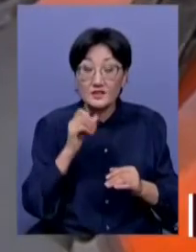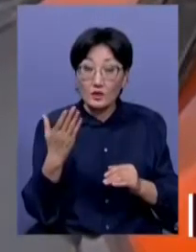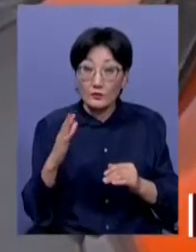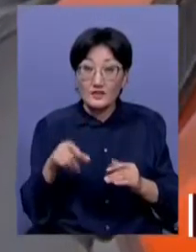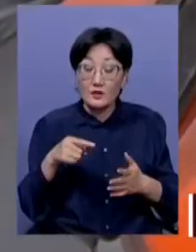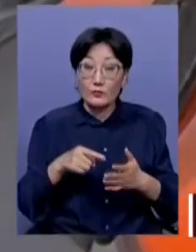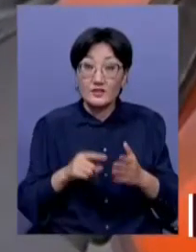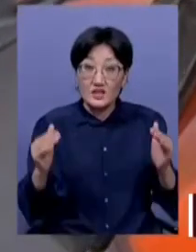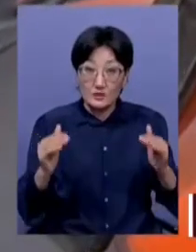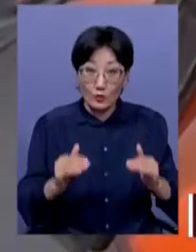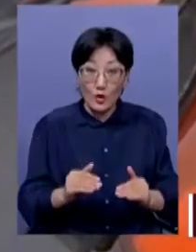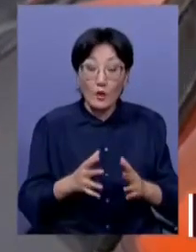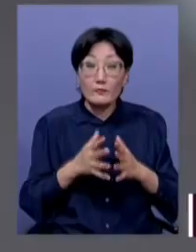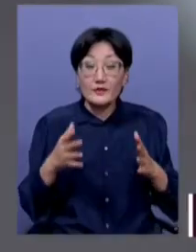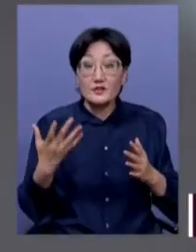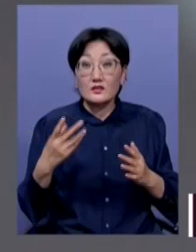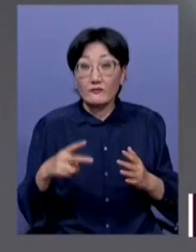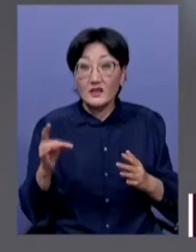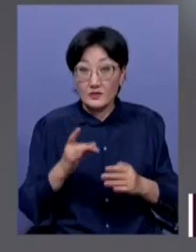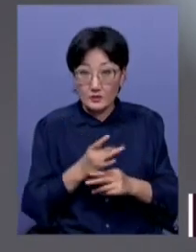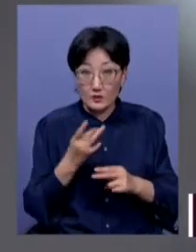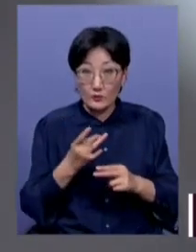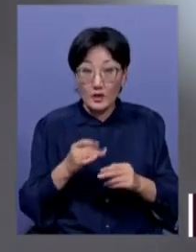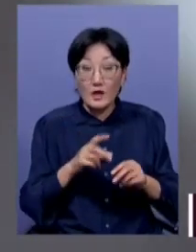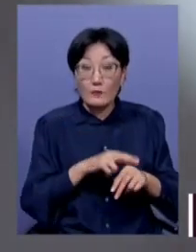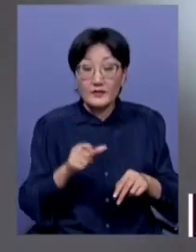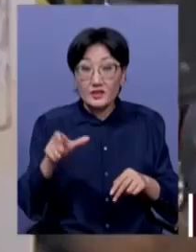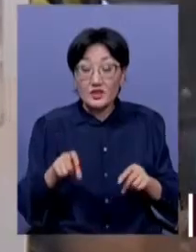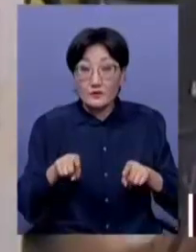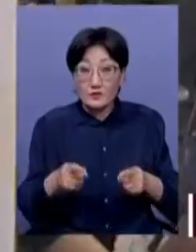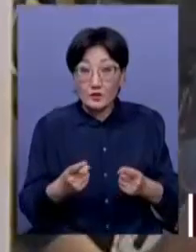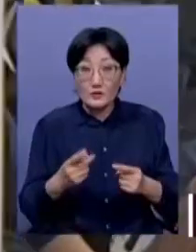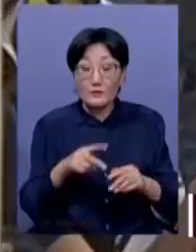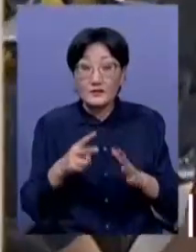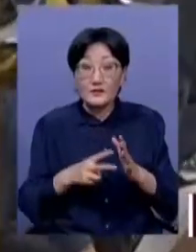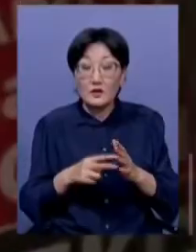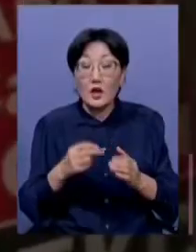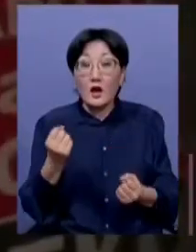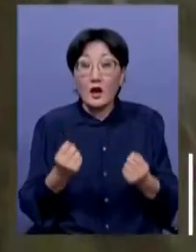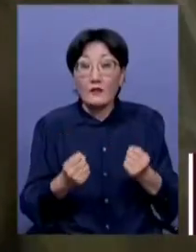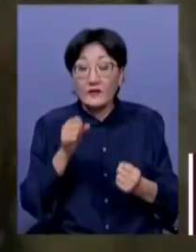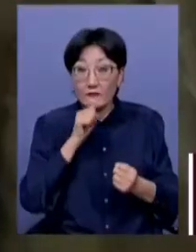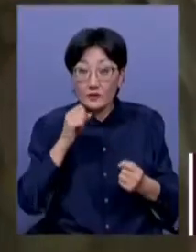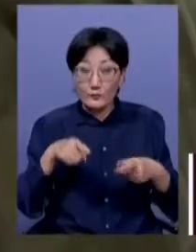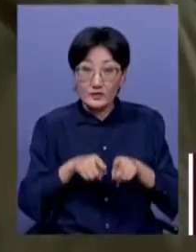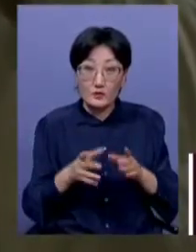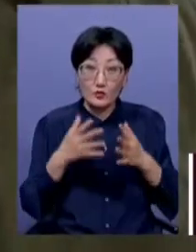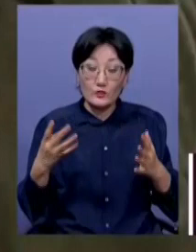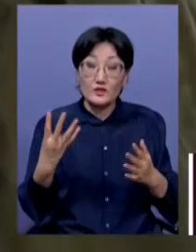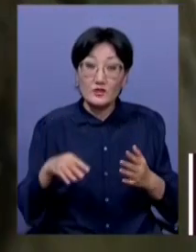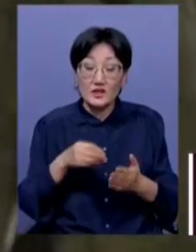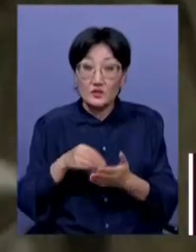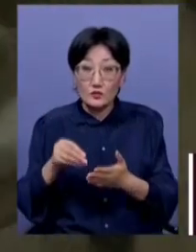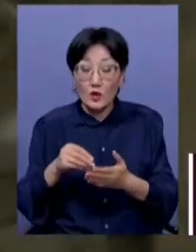в мегаполисе снизилось более чем в 2 раза. Стражами порядка задержано 17 автоворов, а также более 40